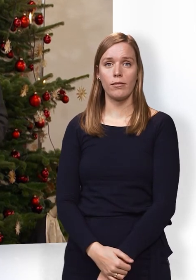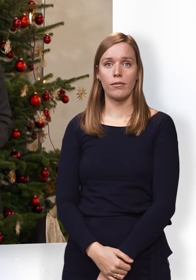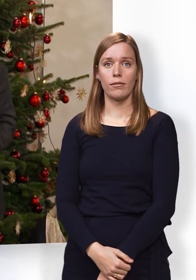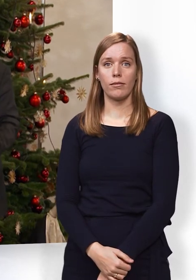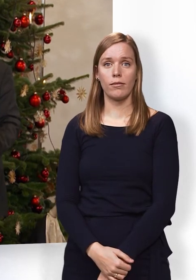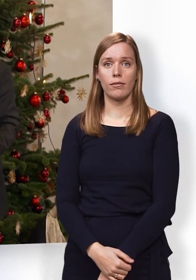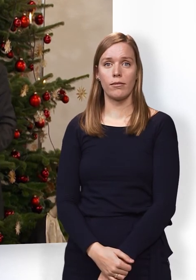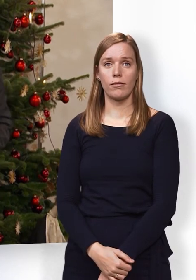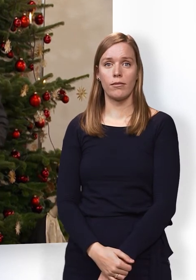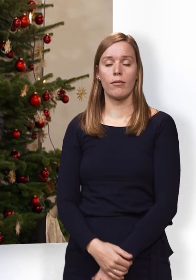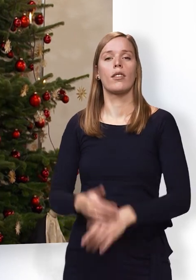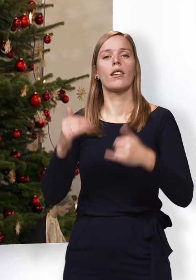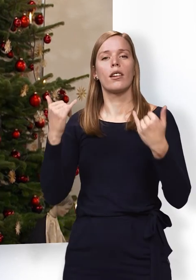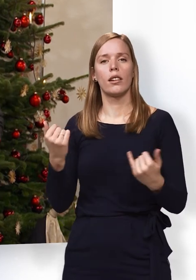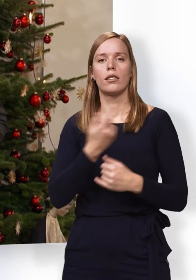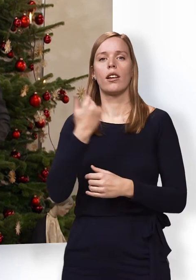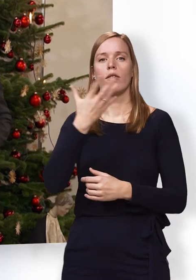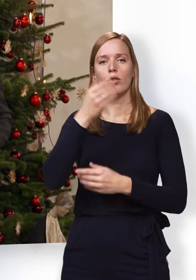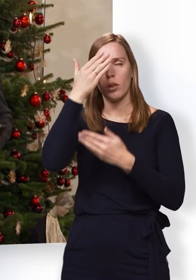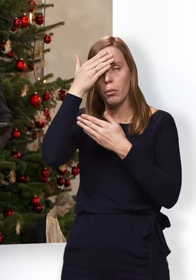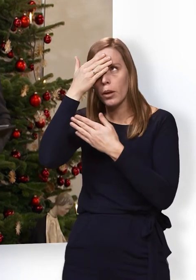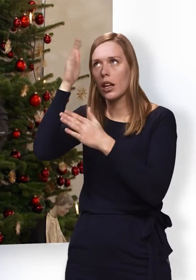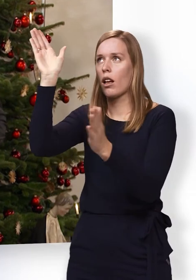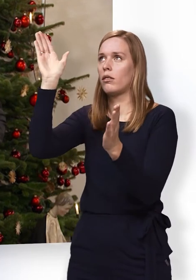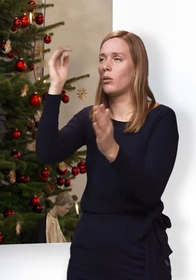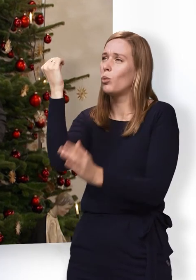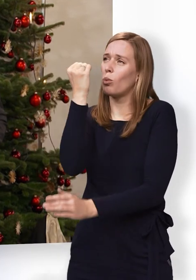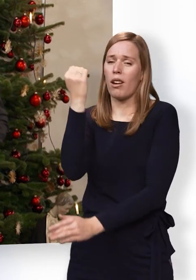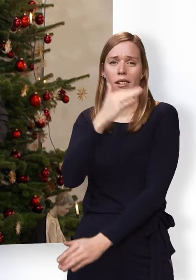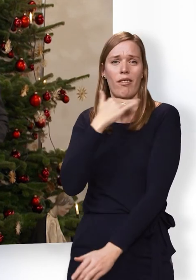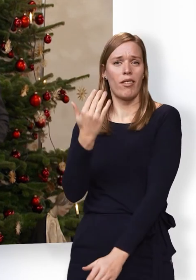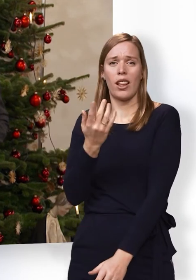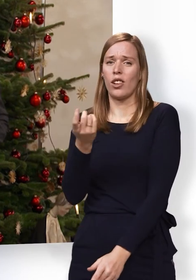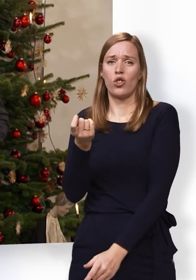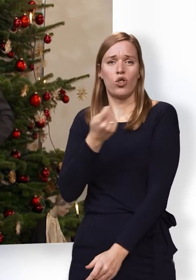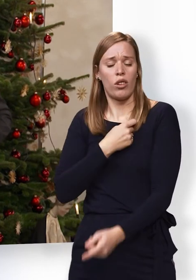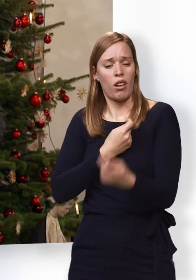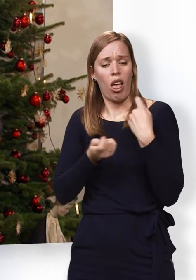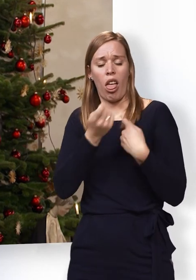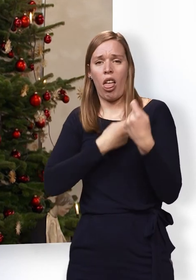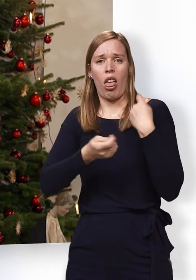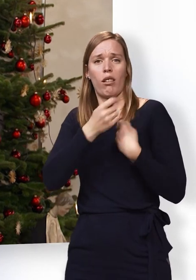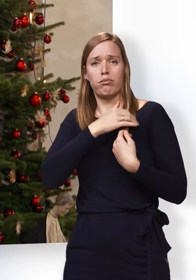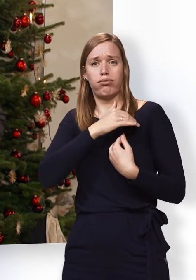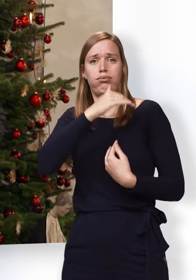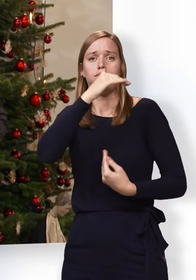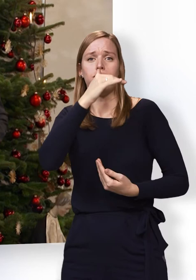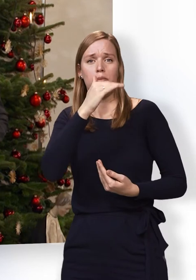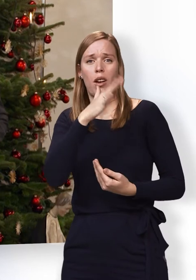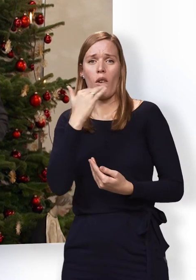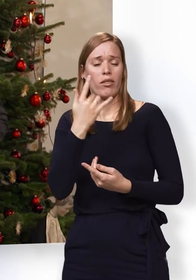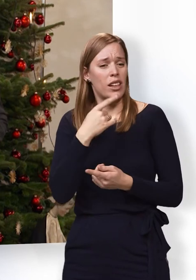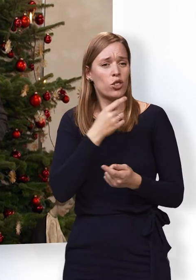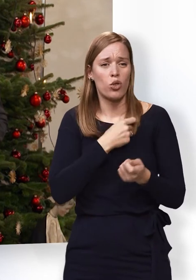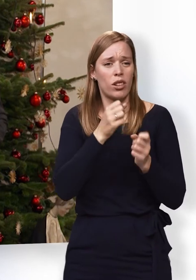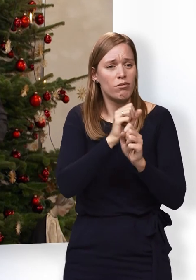Und nun lasst uns bekennen, dass wir so viel schuldig geblieben sind, dass wir so oft schuldig geworden sind